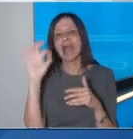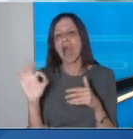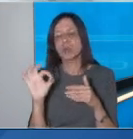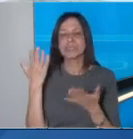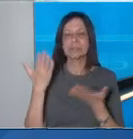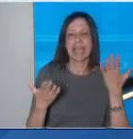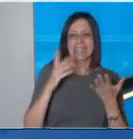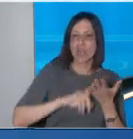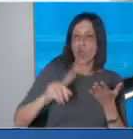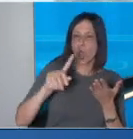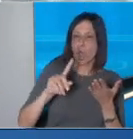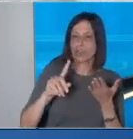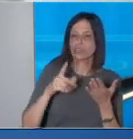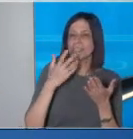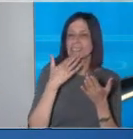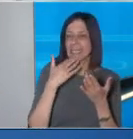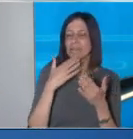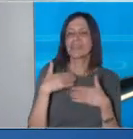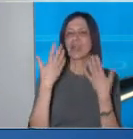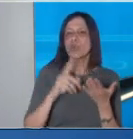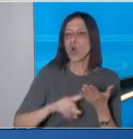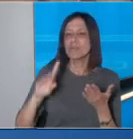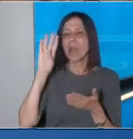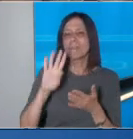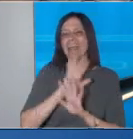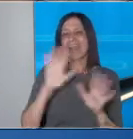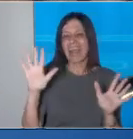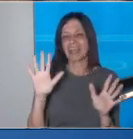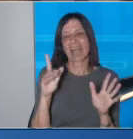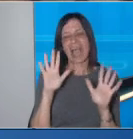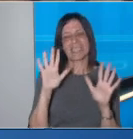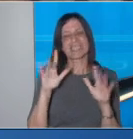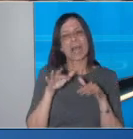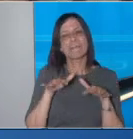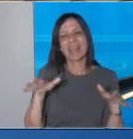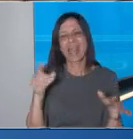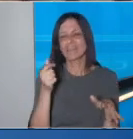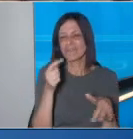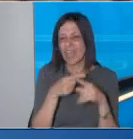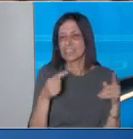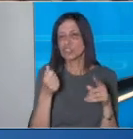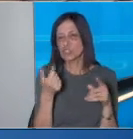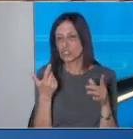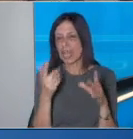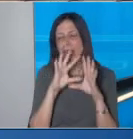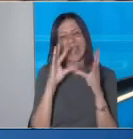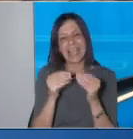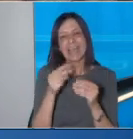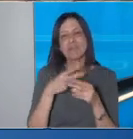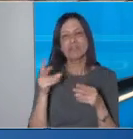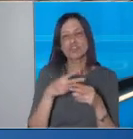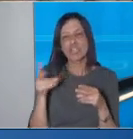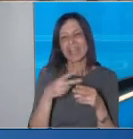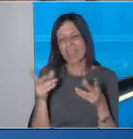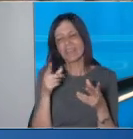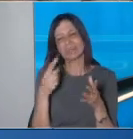ביחס לחודש מרס. הישראלים נתנו החודש באפריל רק 10.5 מיליארד שקלים היקף המשכנתאות, וזה יכול